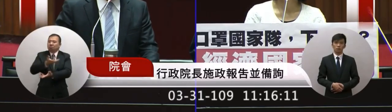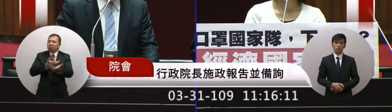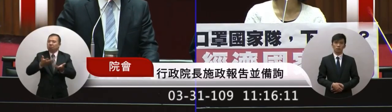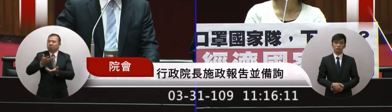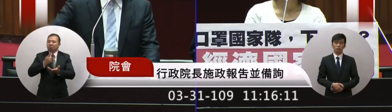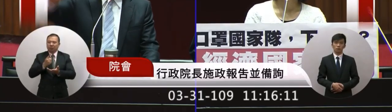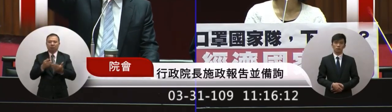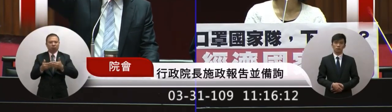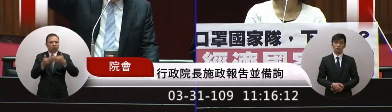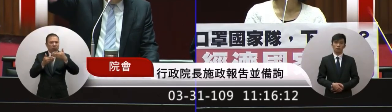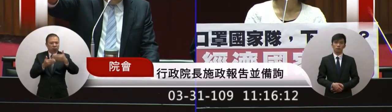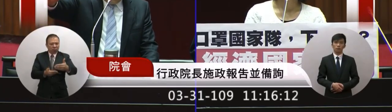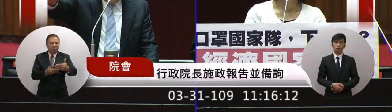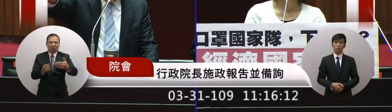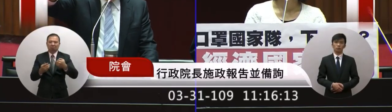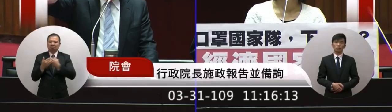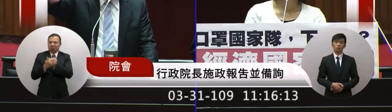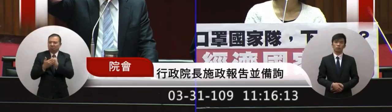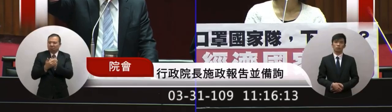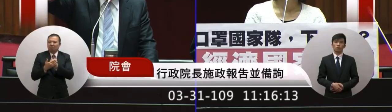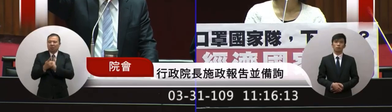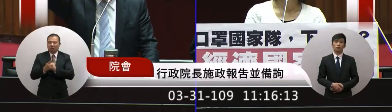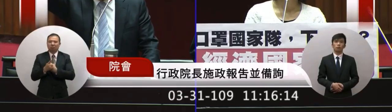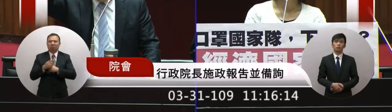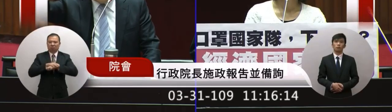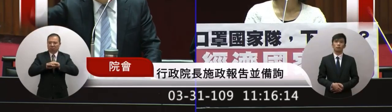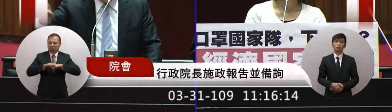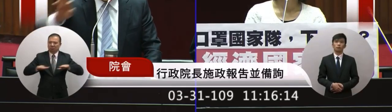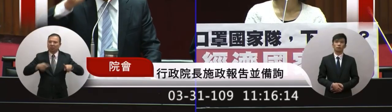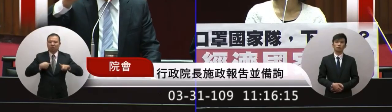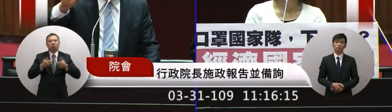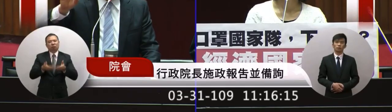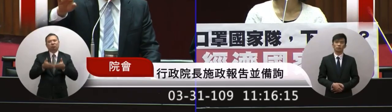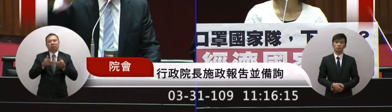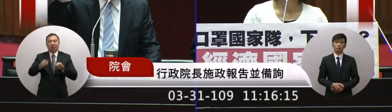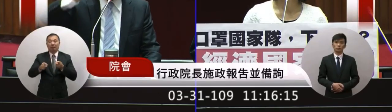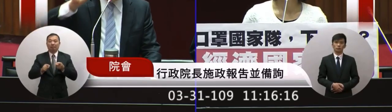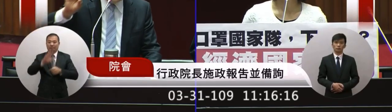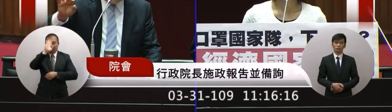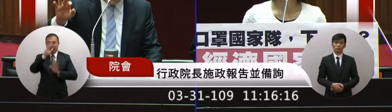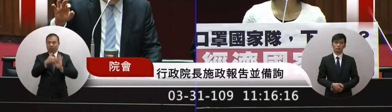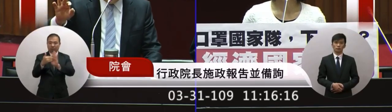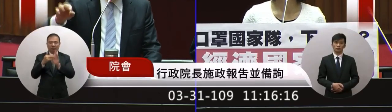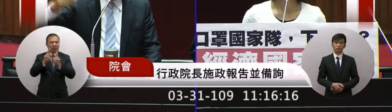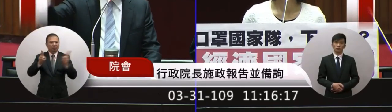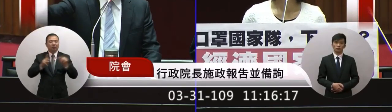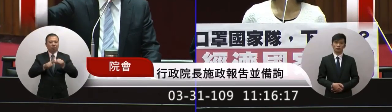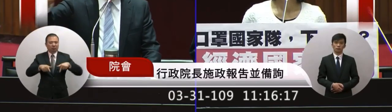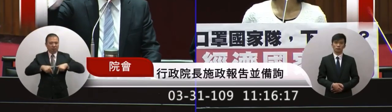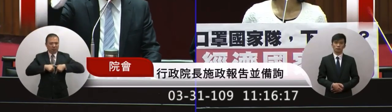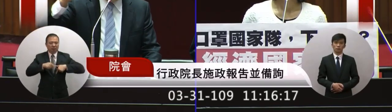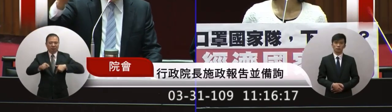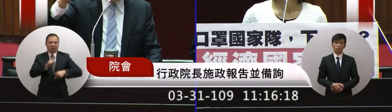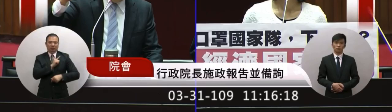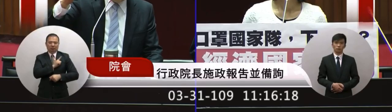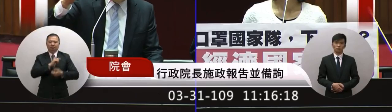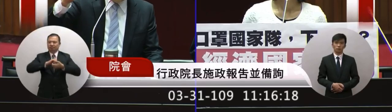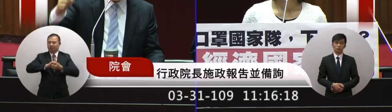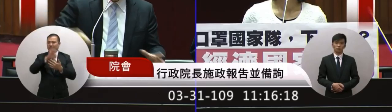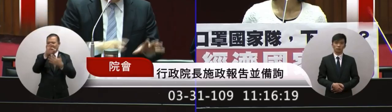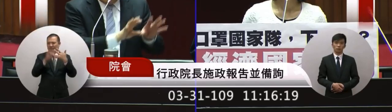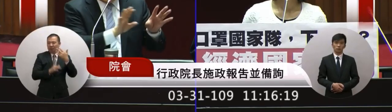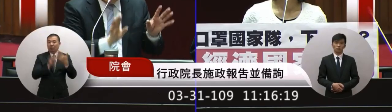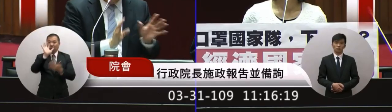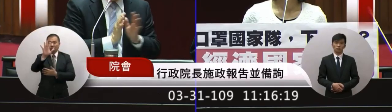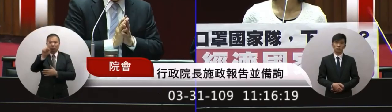实重要。因此，整个疫情指挥中心就定出规范跟指引，这个有一个专家团